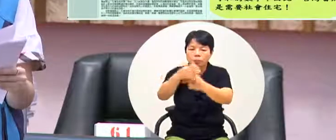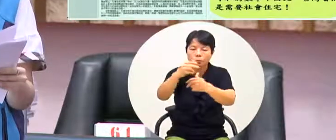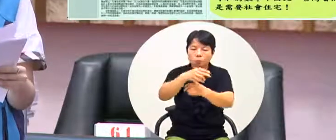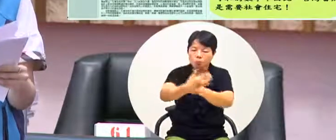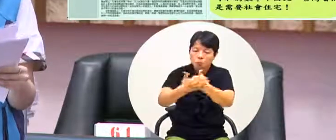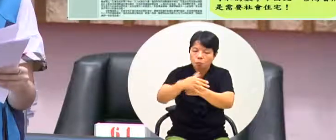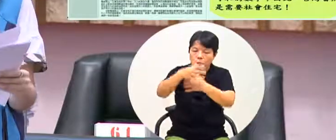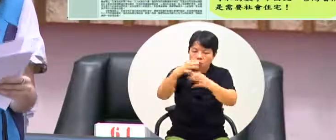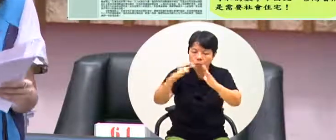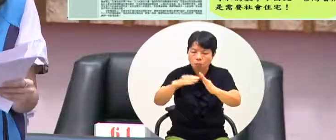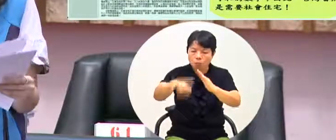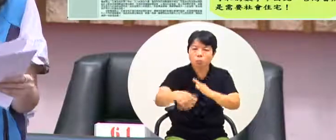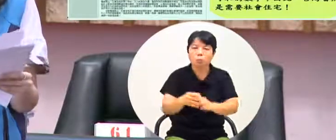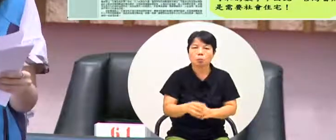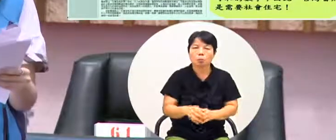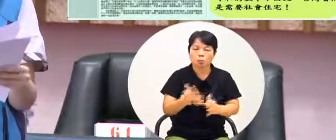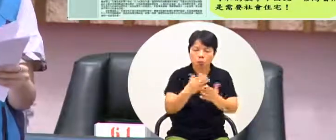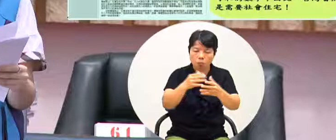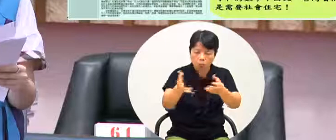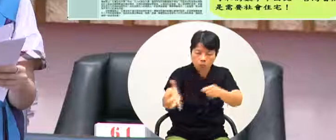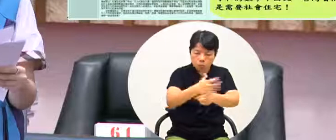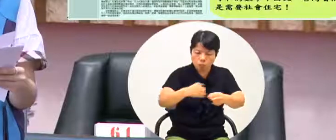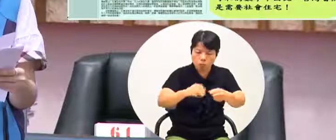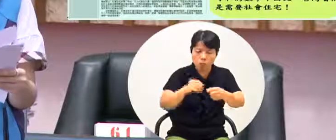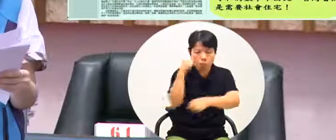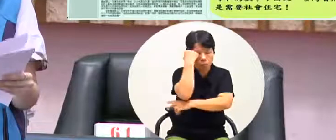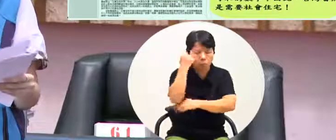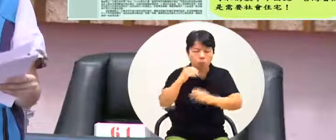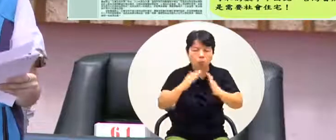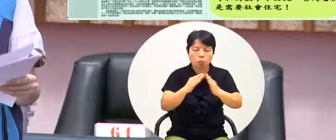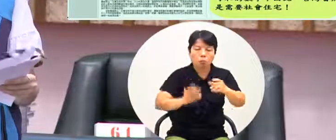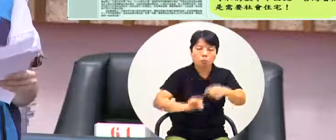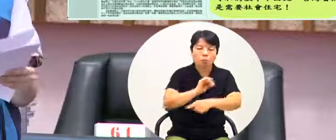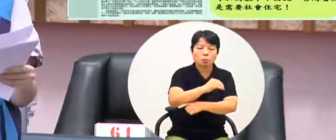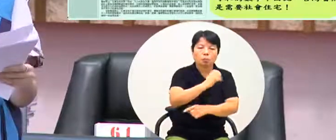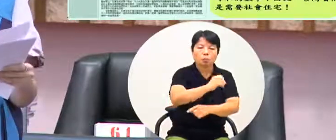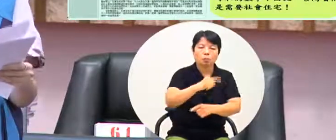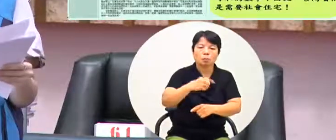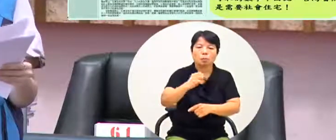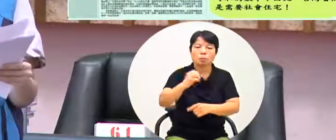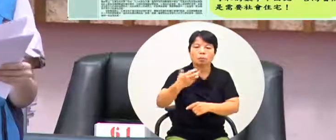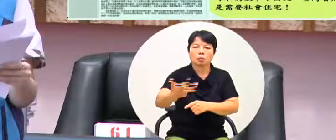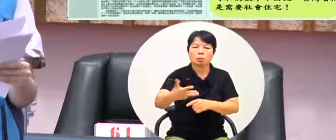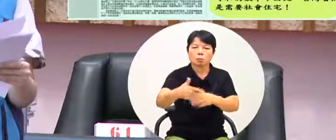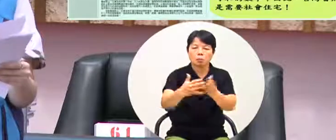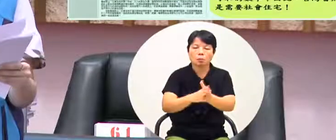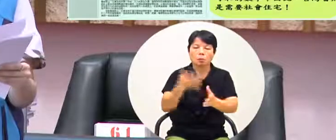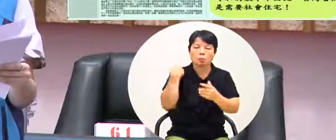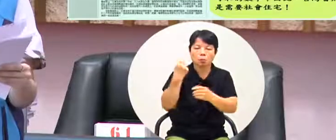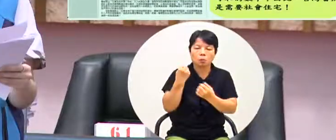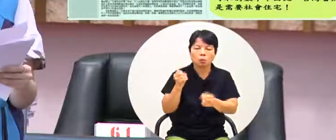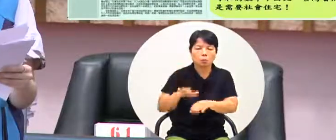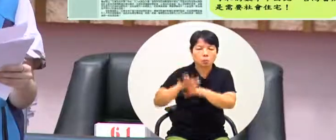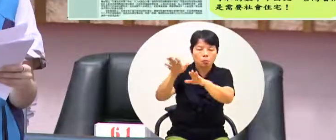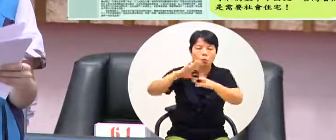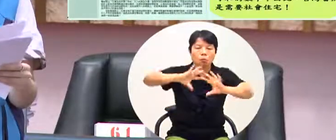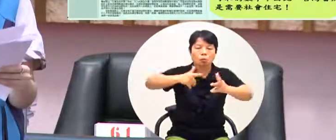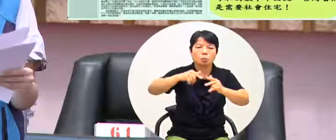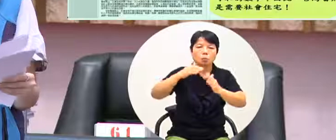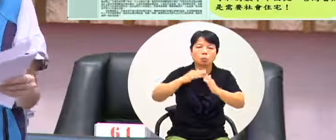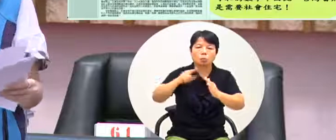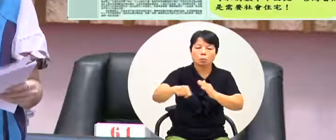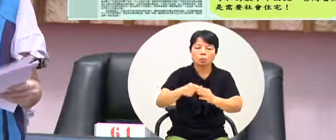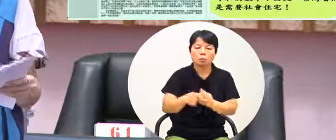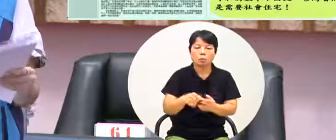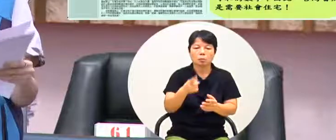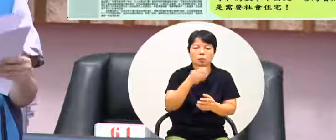住宅量总量0.08哦。那以文明国家的标准来看哦，这是极为可耻的数字哦。当